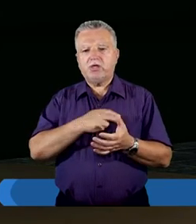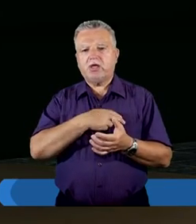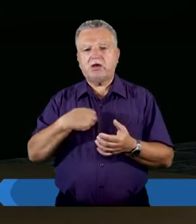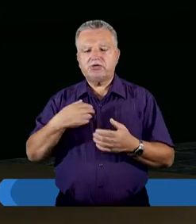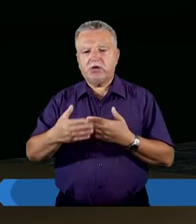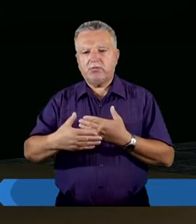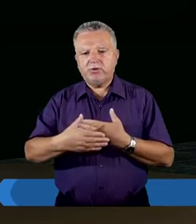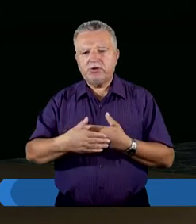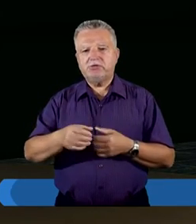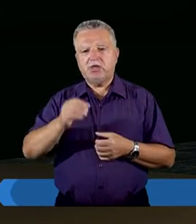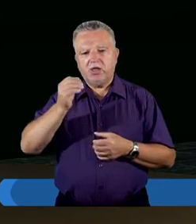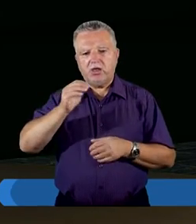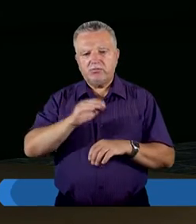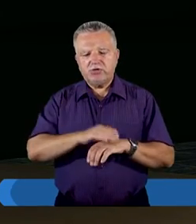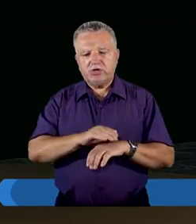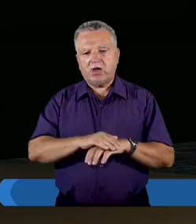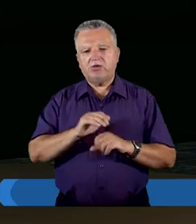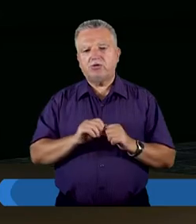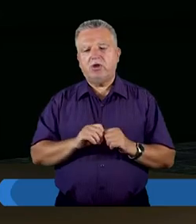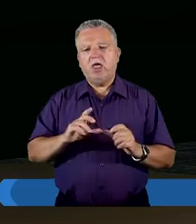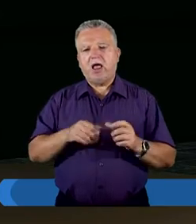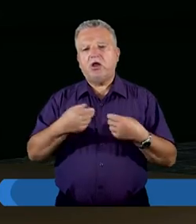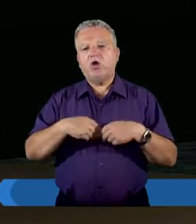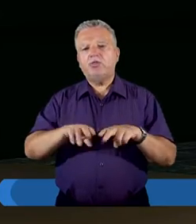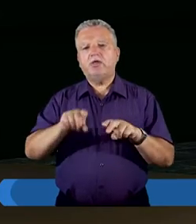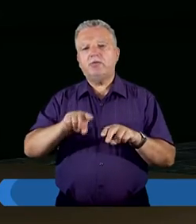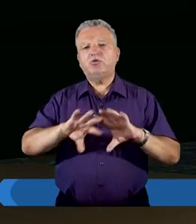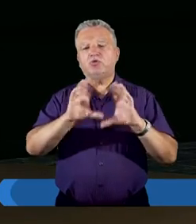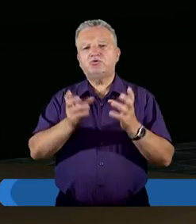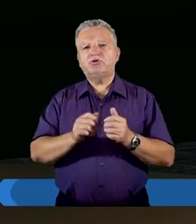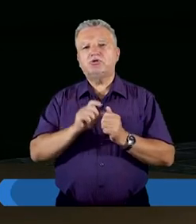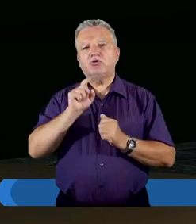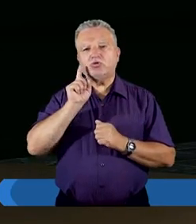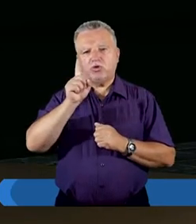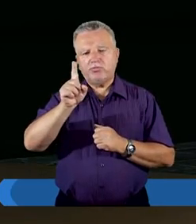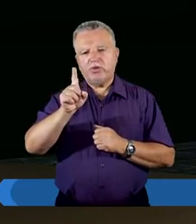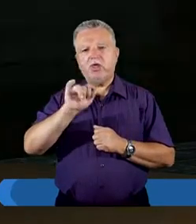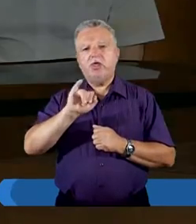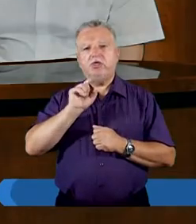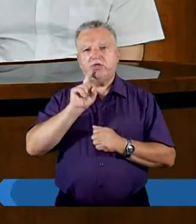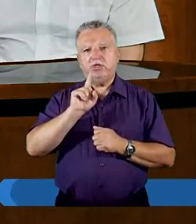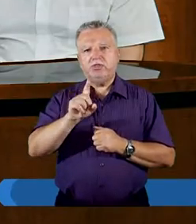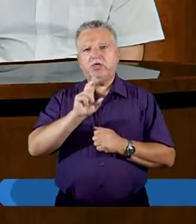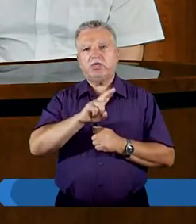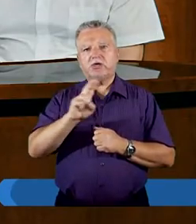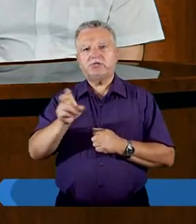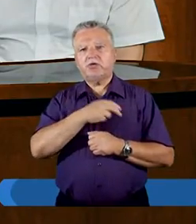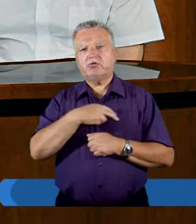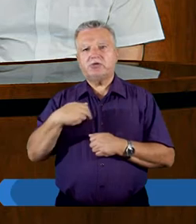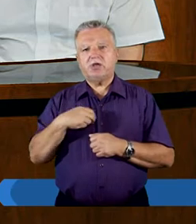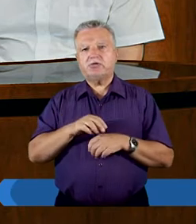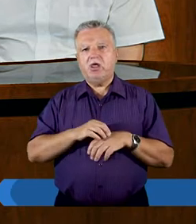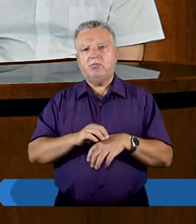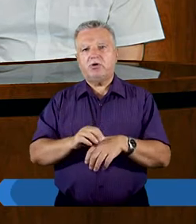naszych bliskich, znajomych, ale oddajemy to wszystko Tobie i Ty każdego z nas